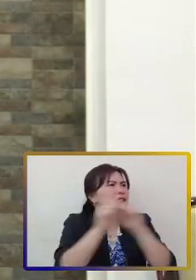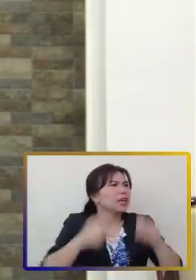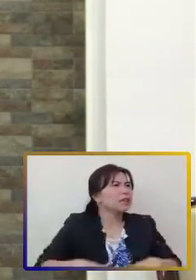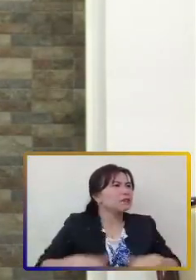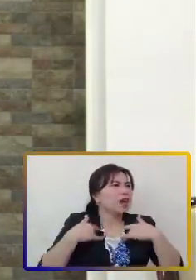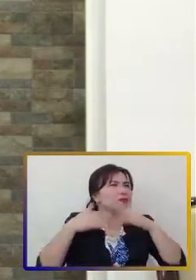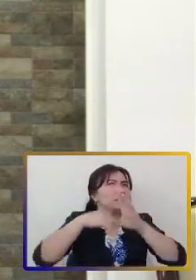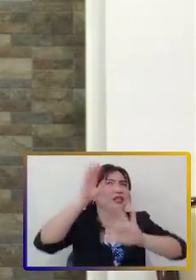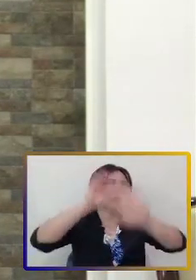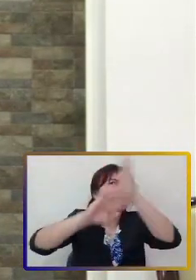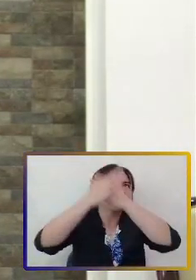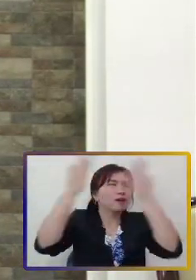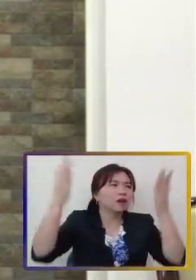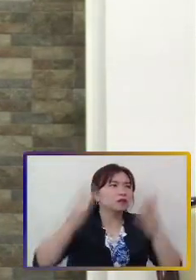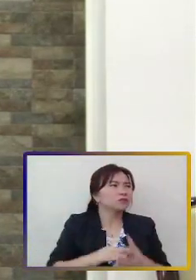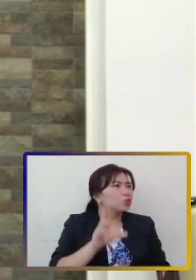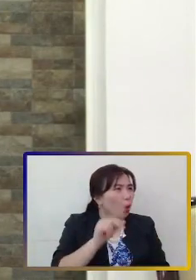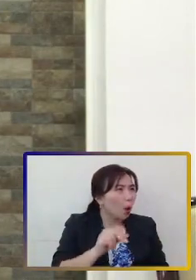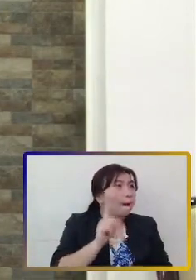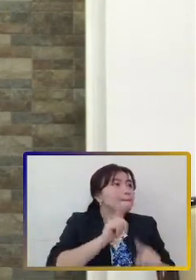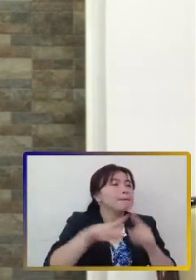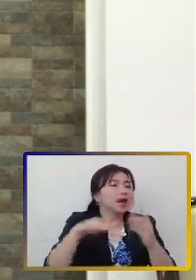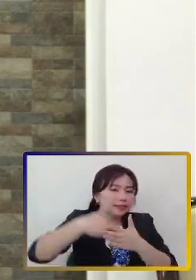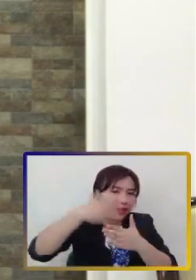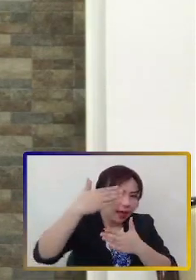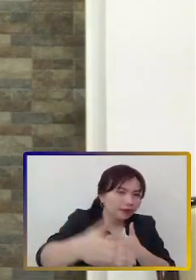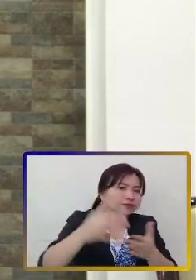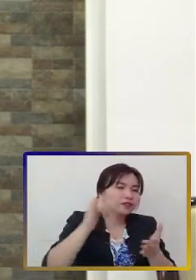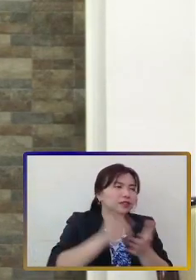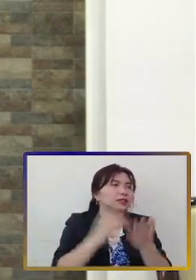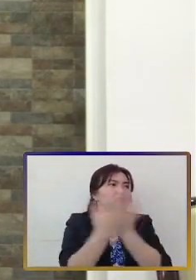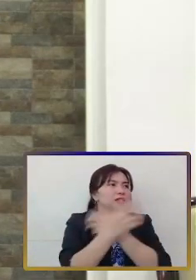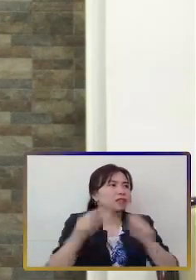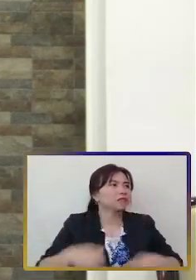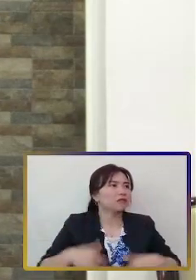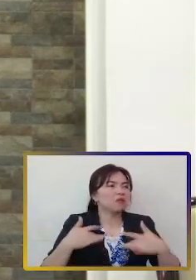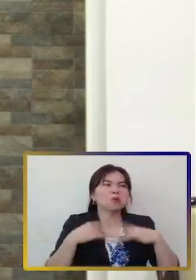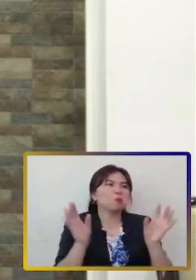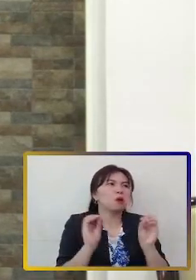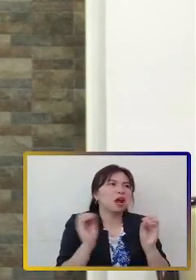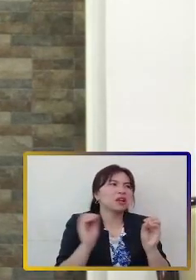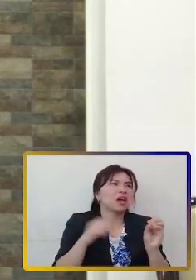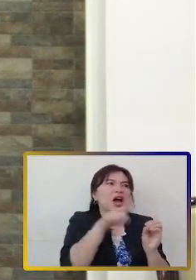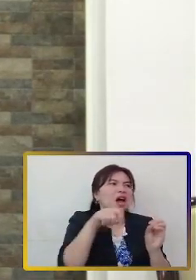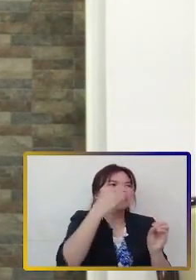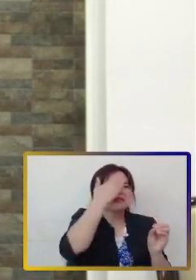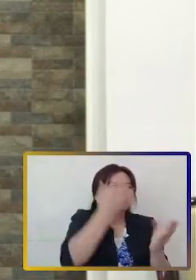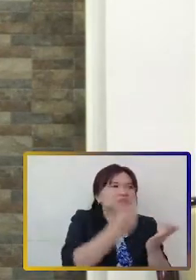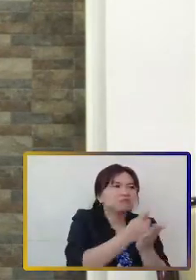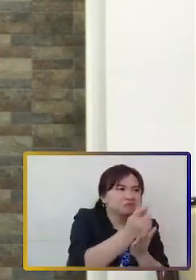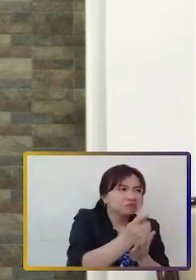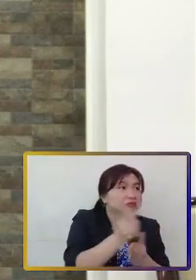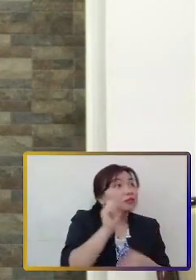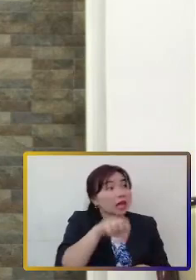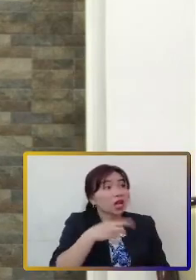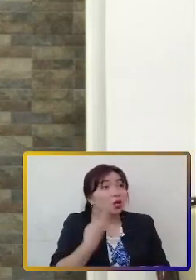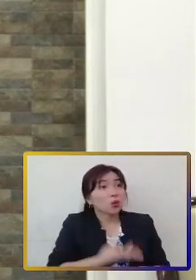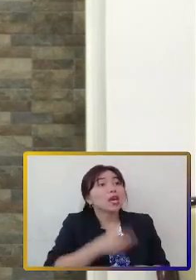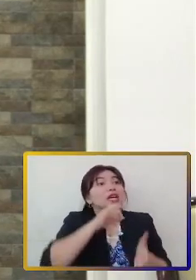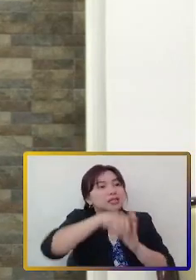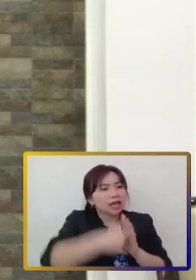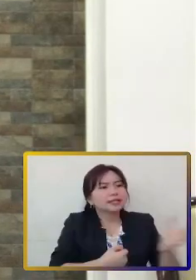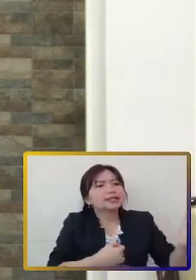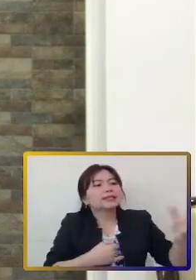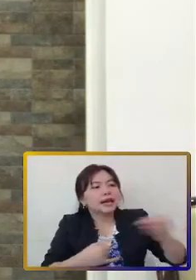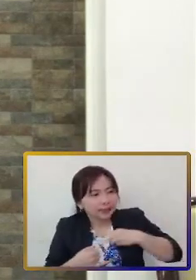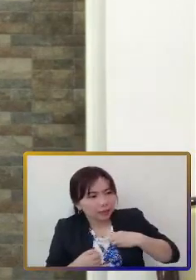sa kabayaran ng kasalanan pero after Salvation Wala na We just acknowledge the truth in Salvation